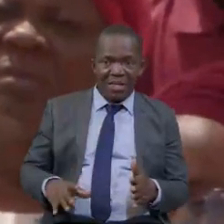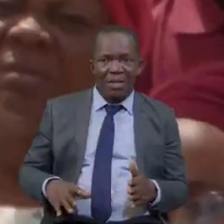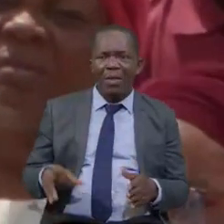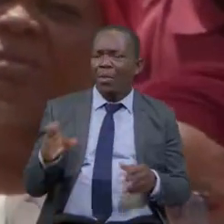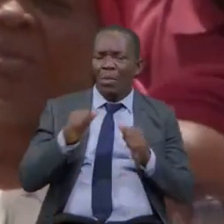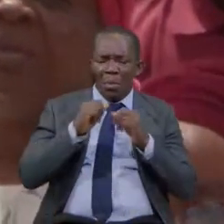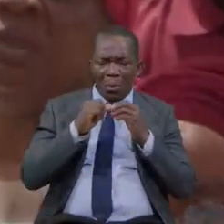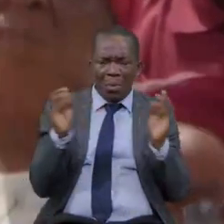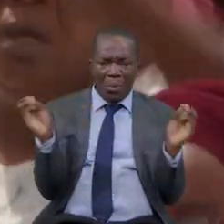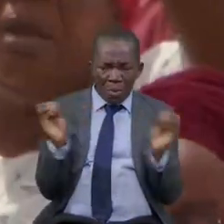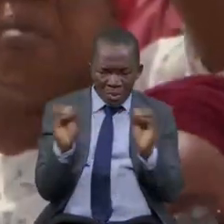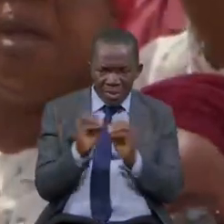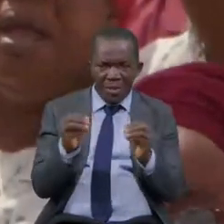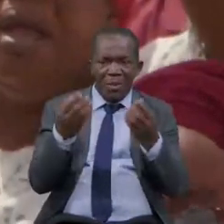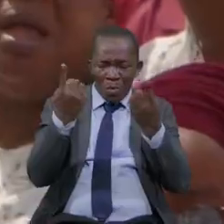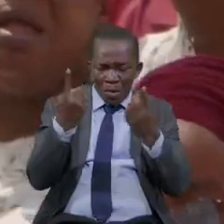te nuire.